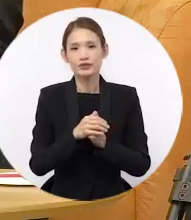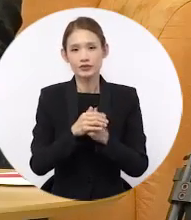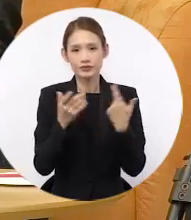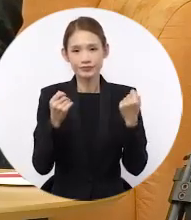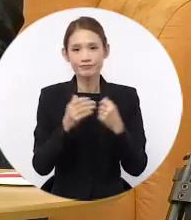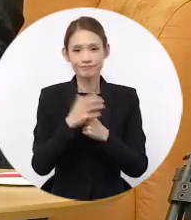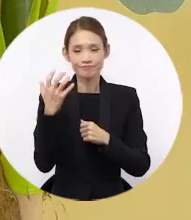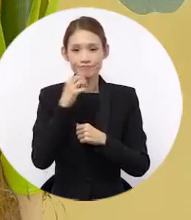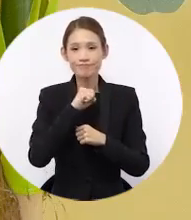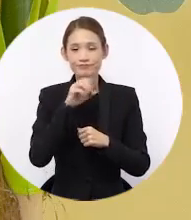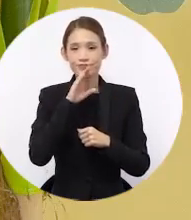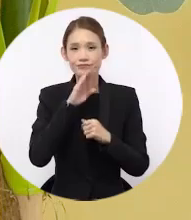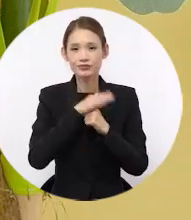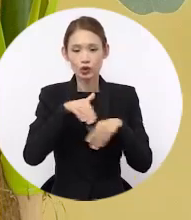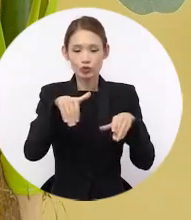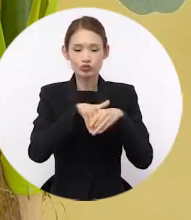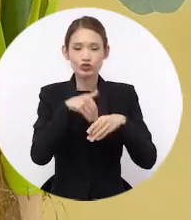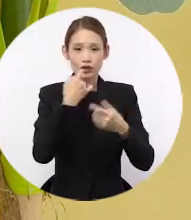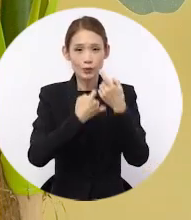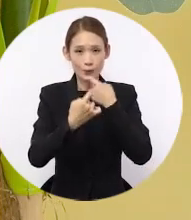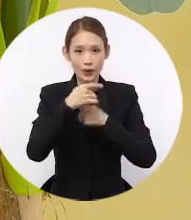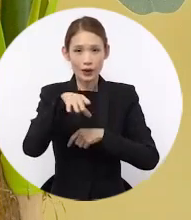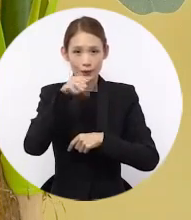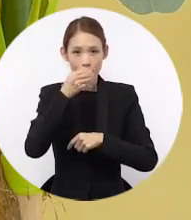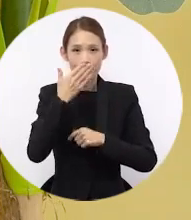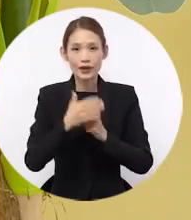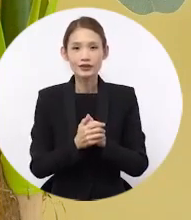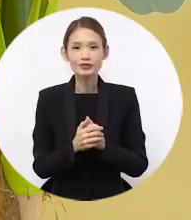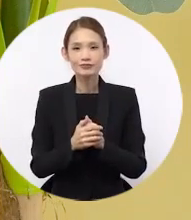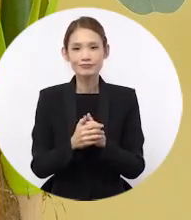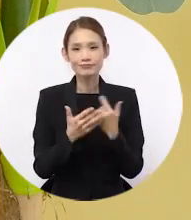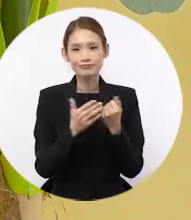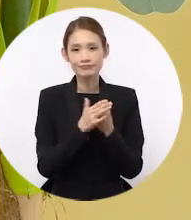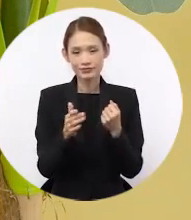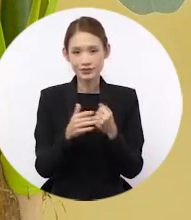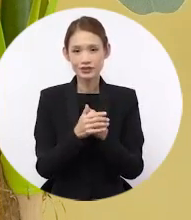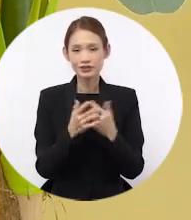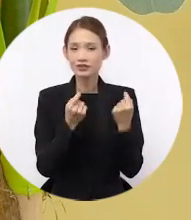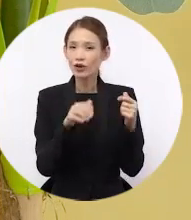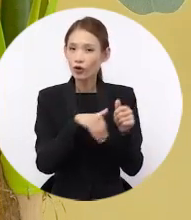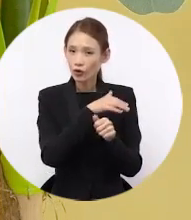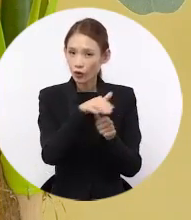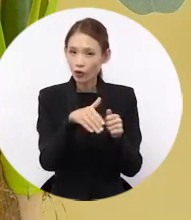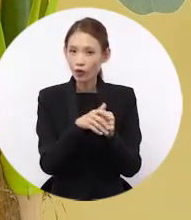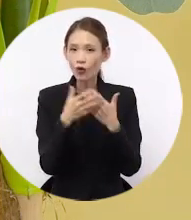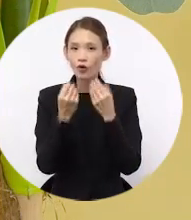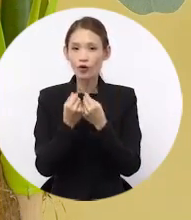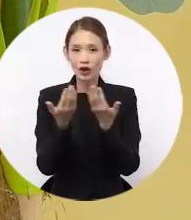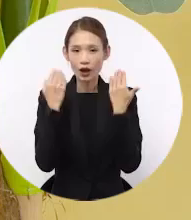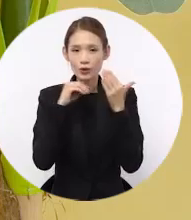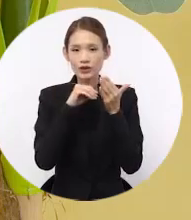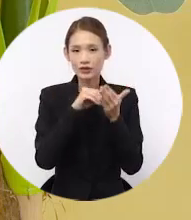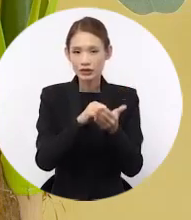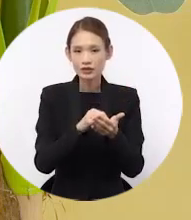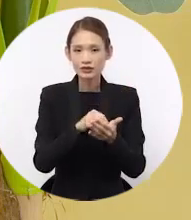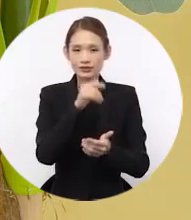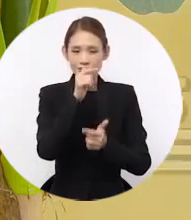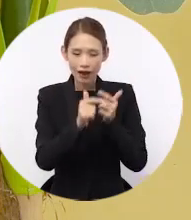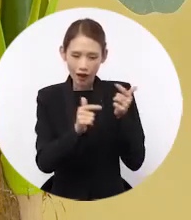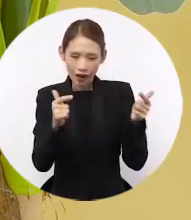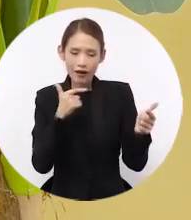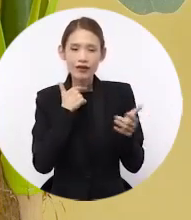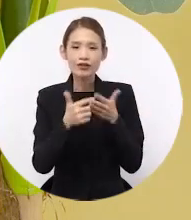같아요. 그런 문화를 배워볼 수 있는 학교니까. 그렇기 때문에 그런 경우에는 또 입학을 해서 우리가 또